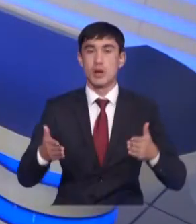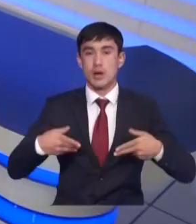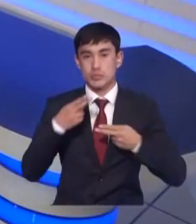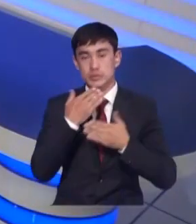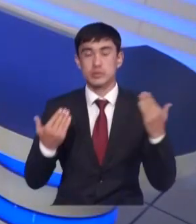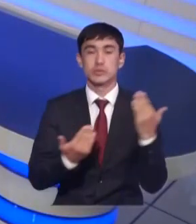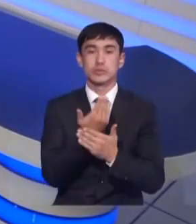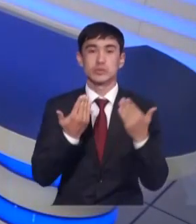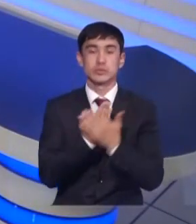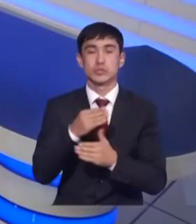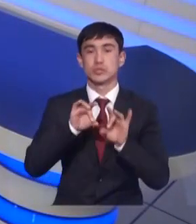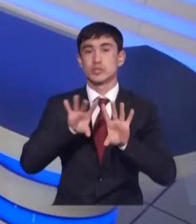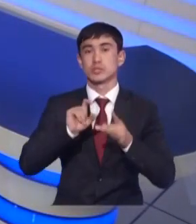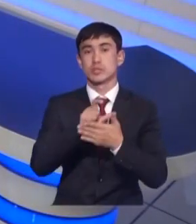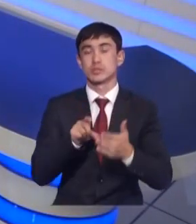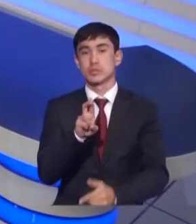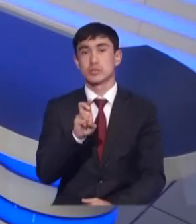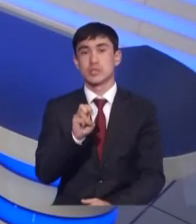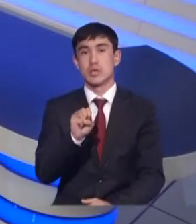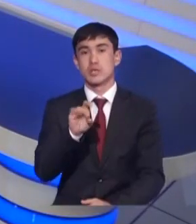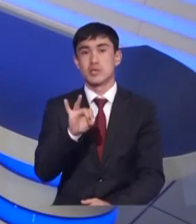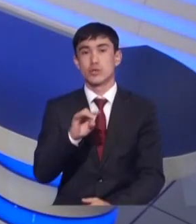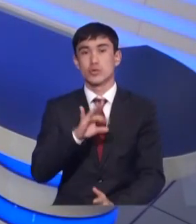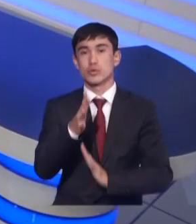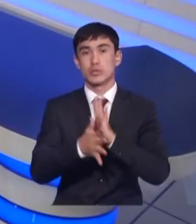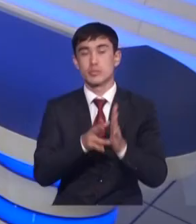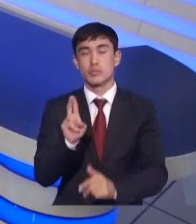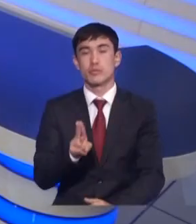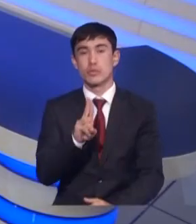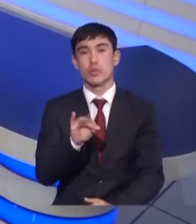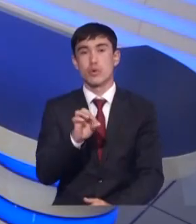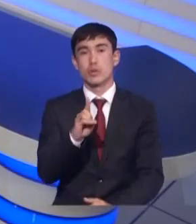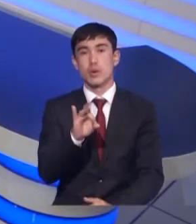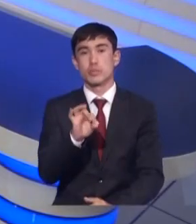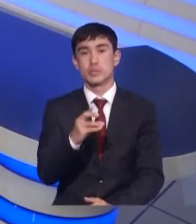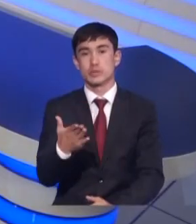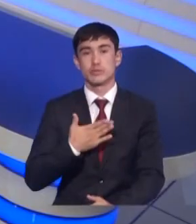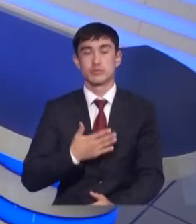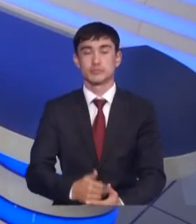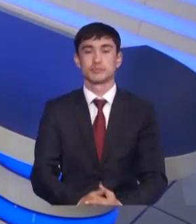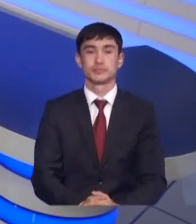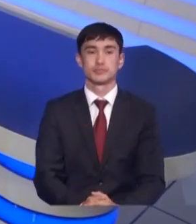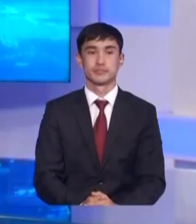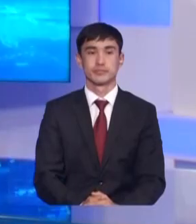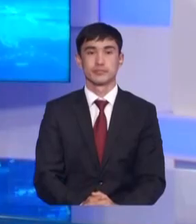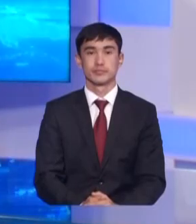Қайырлы кеш, қымбатты көрермен, тікелей эфирде арнай шығарылым. Тізгінде Ер Нұрмедет, сурда аудармада Дәурен Кәдірбекұлы.